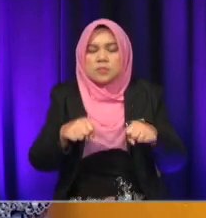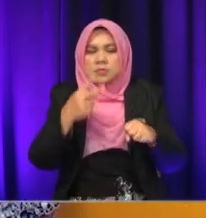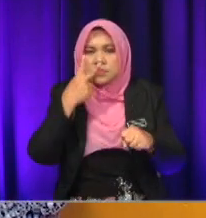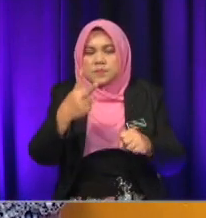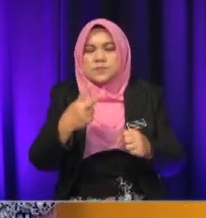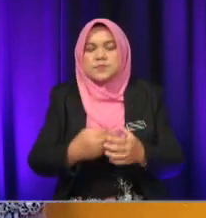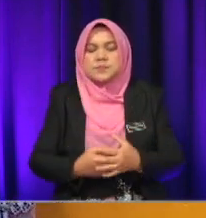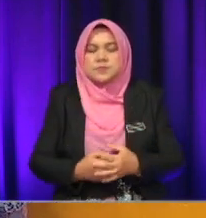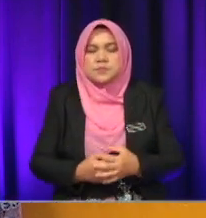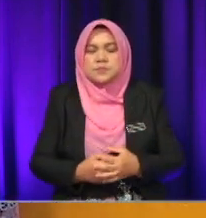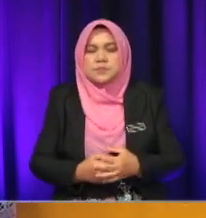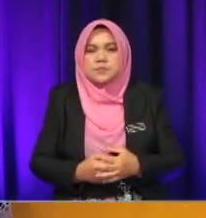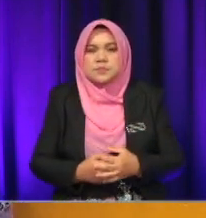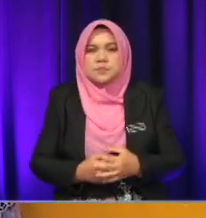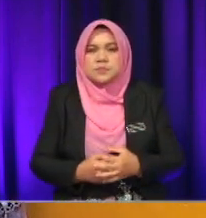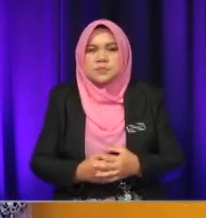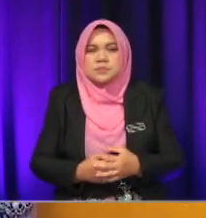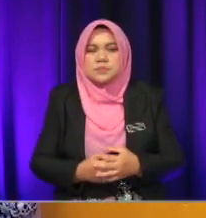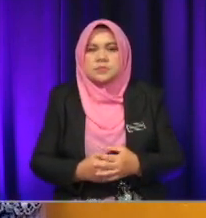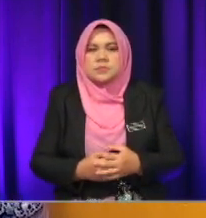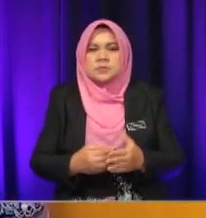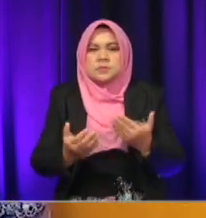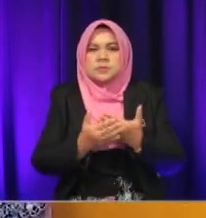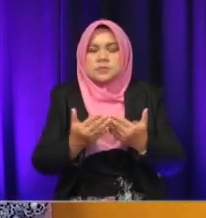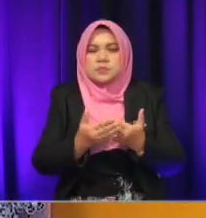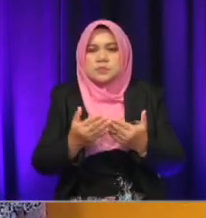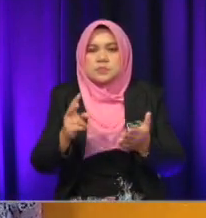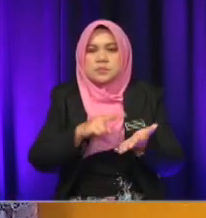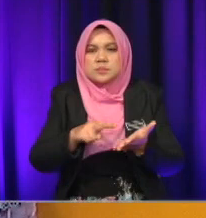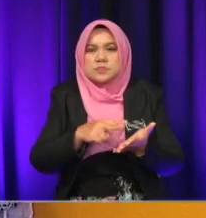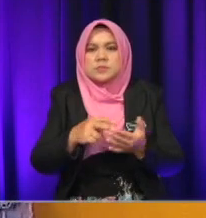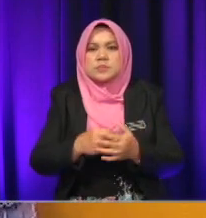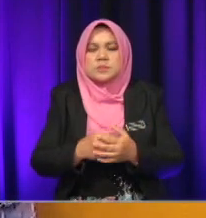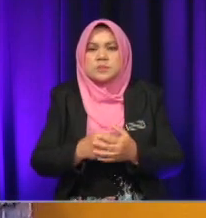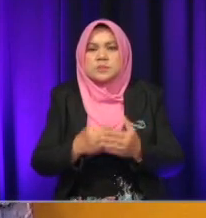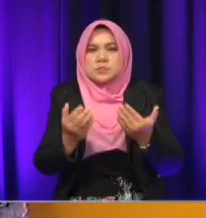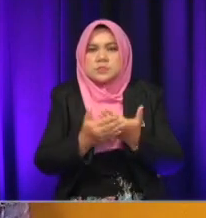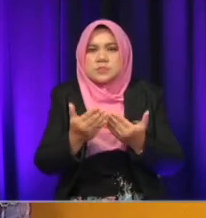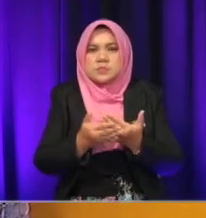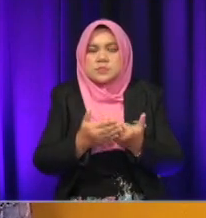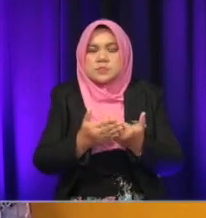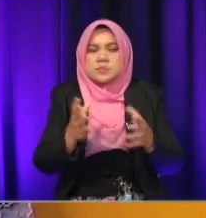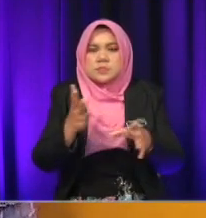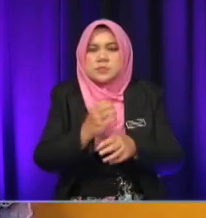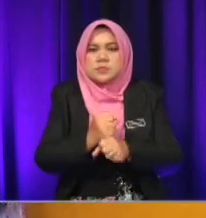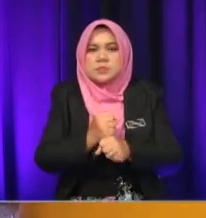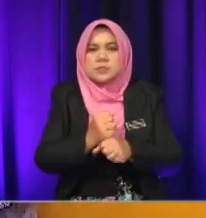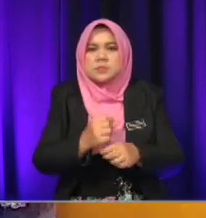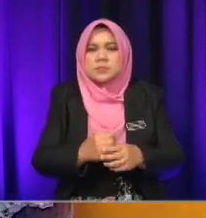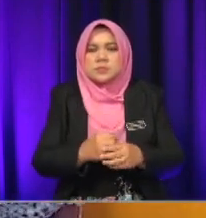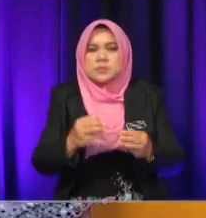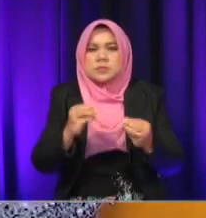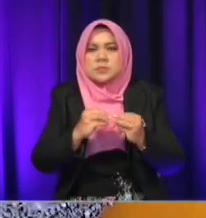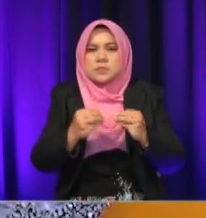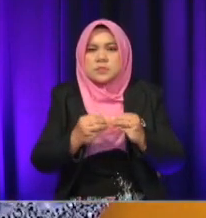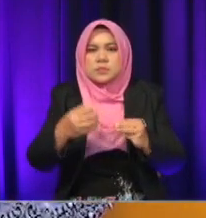Jadi mungkin mudah difahami, mudah kita baca. Mudah pula orang mendapatkannya sebab ada nombor